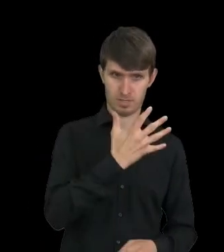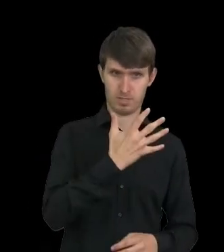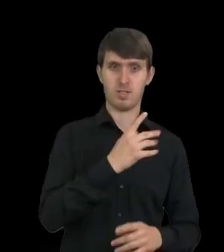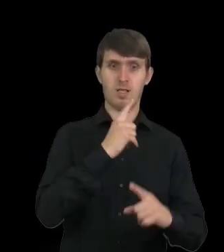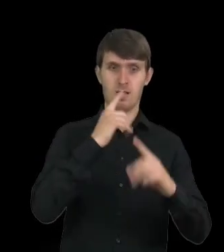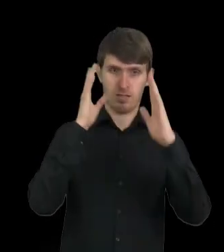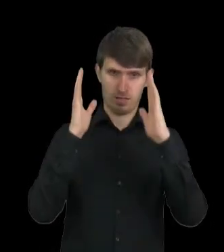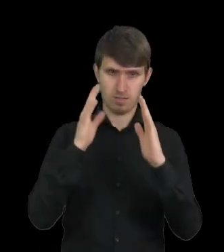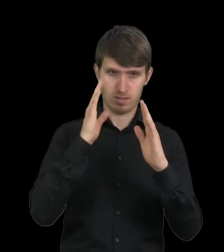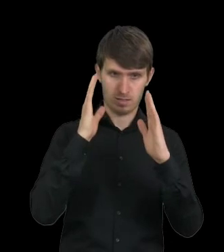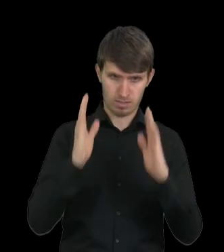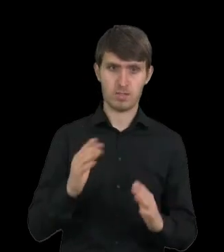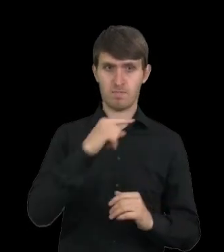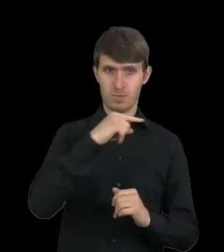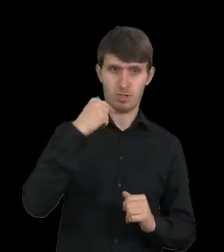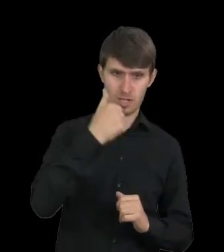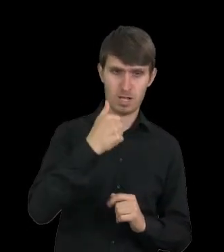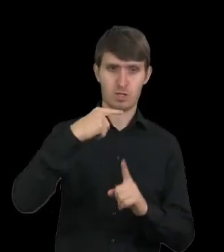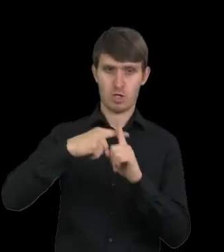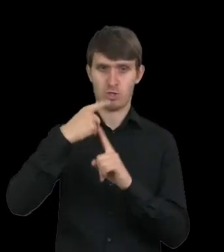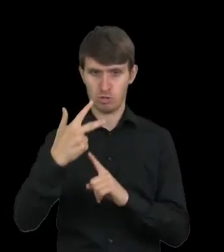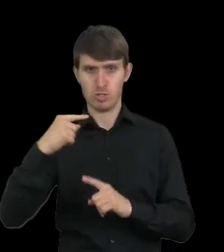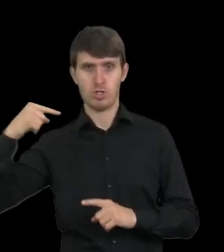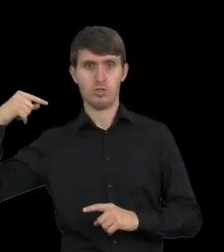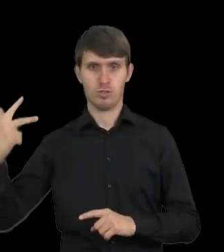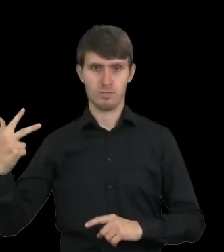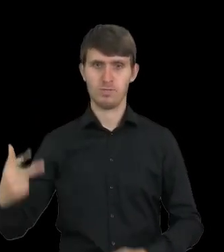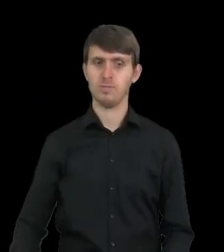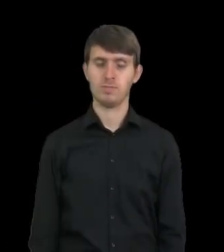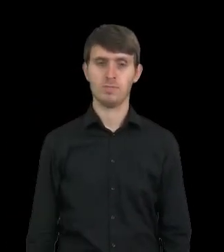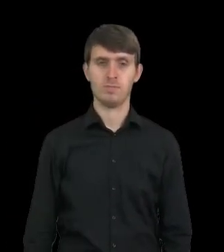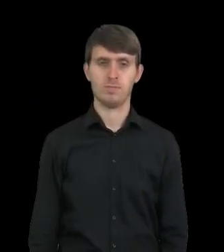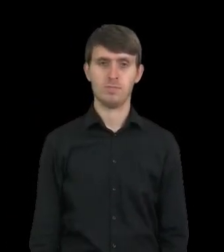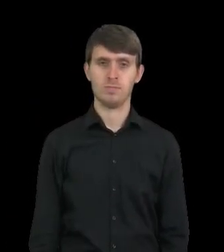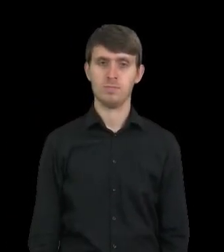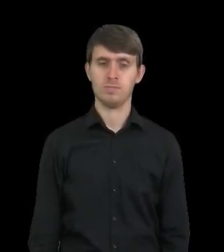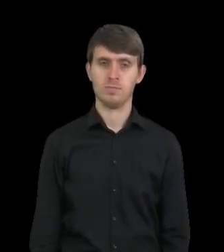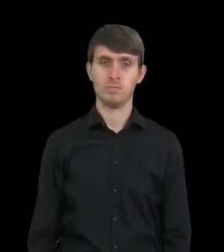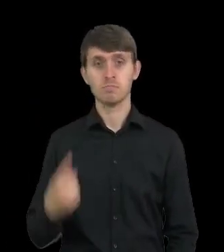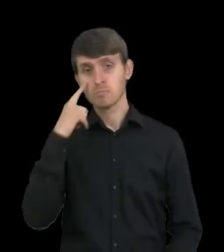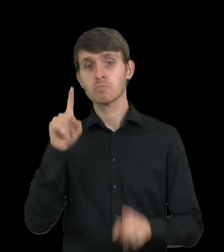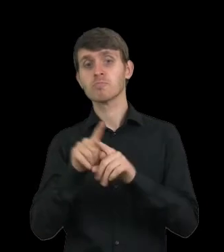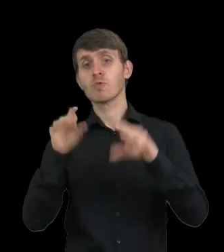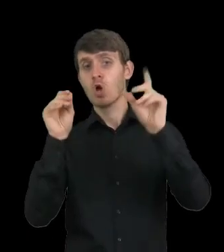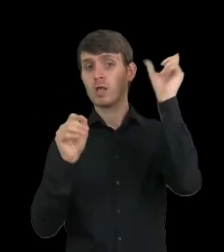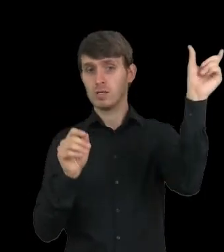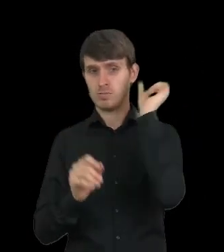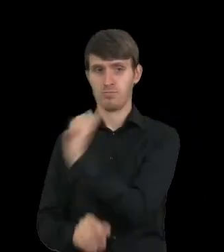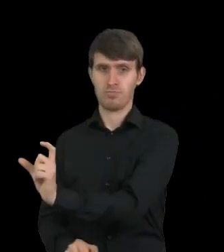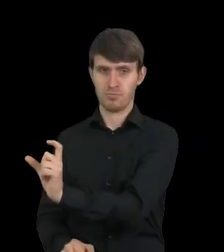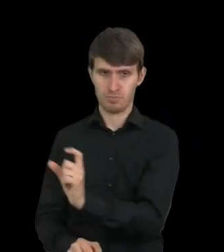Mamy 5 razy wartość bezwzględna minus 1 plus 3 odjąć 3.